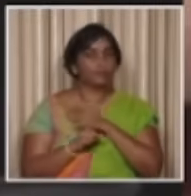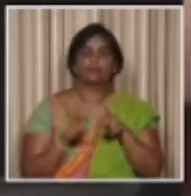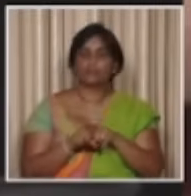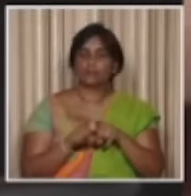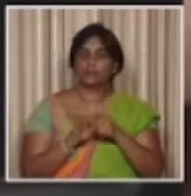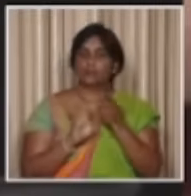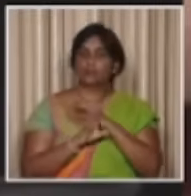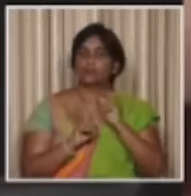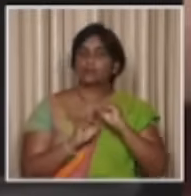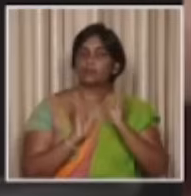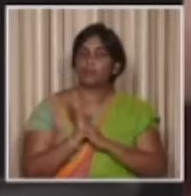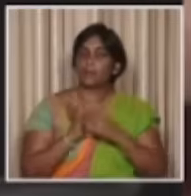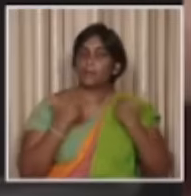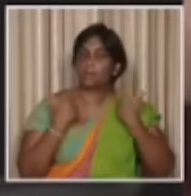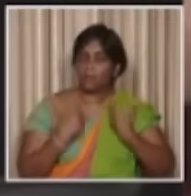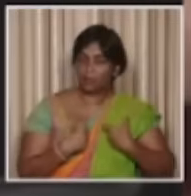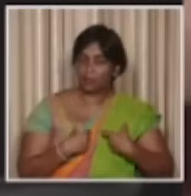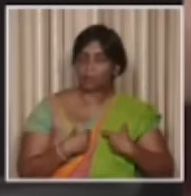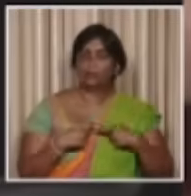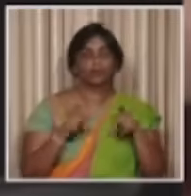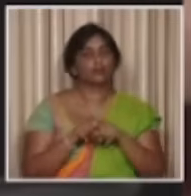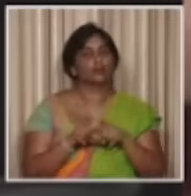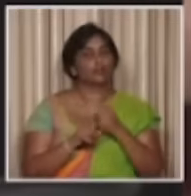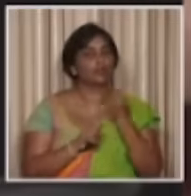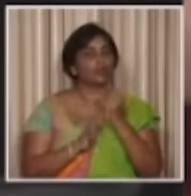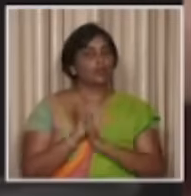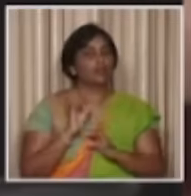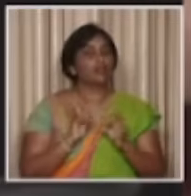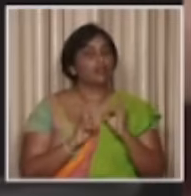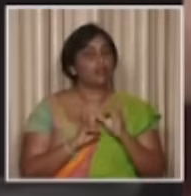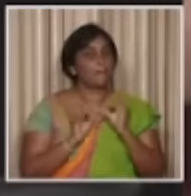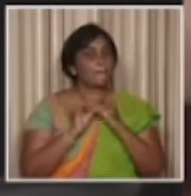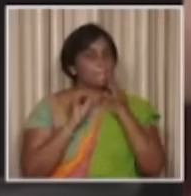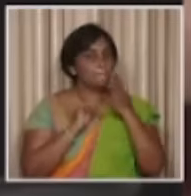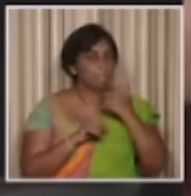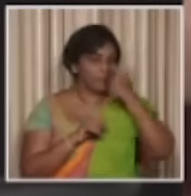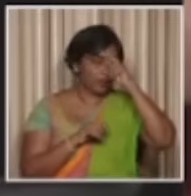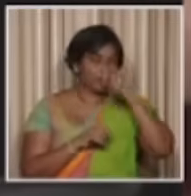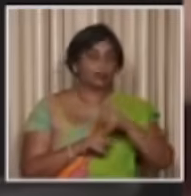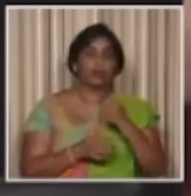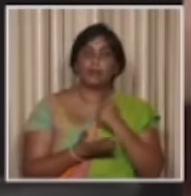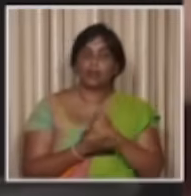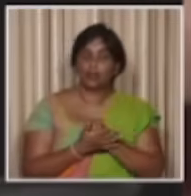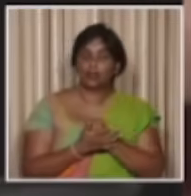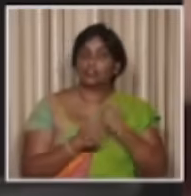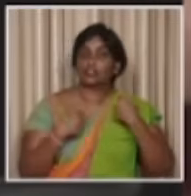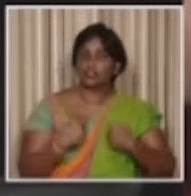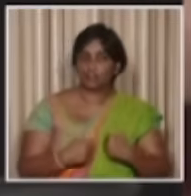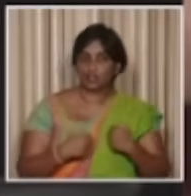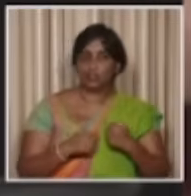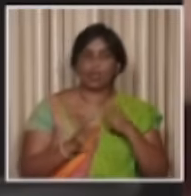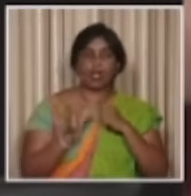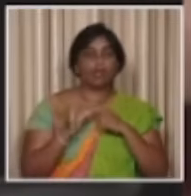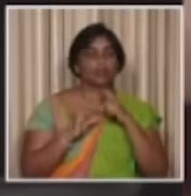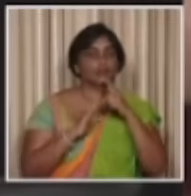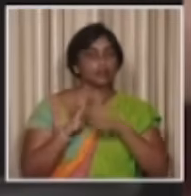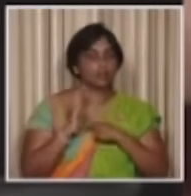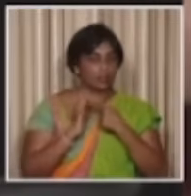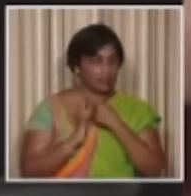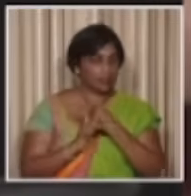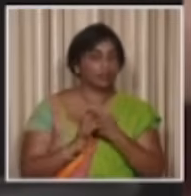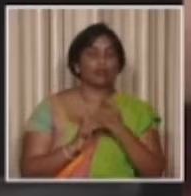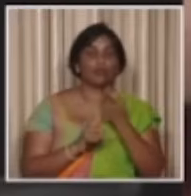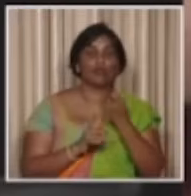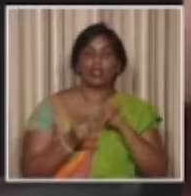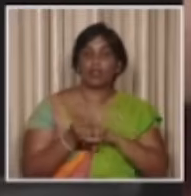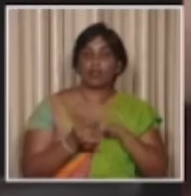වගේම හිටපු අගමැති මහින්ද රාජපක්ෂ ඒ වගේම මුදල් ඇමති බැසිල් රාජපක්ෂ මහා බැංකුවේ අධිපති අජිත් නිවාඩ් කබ්‍රාල්